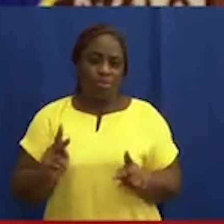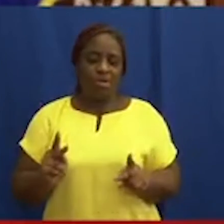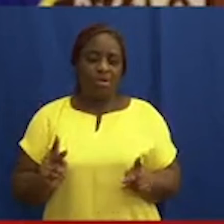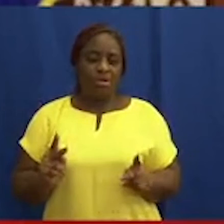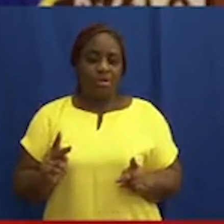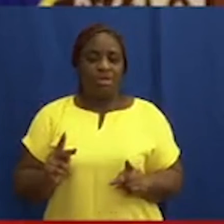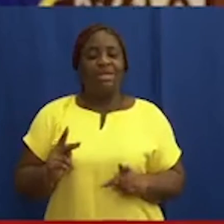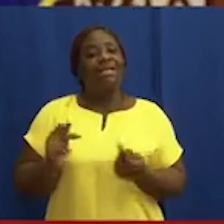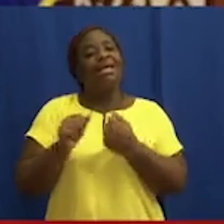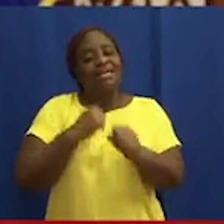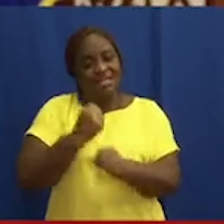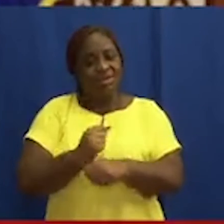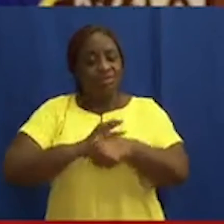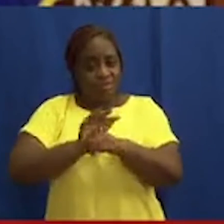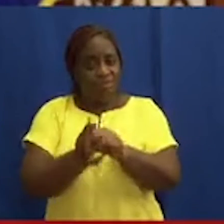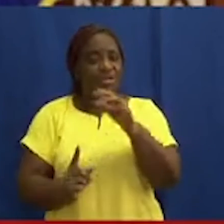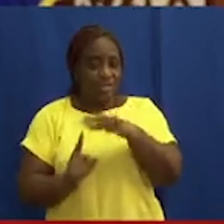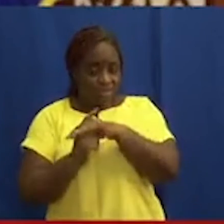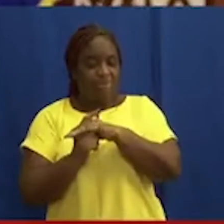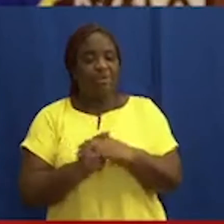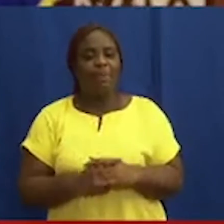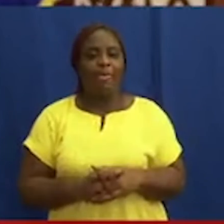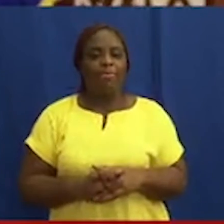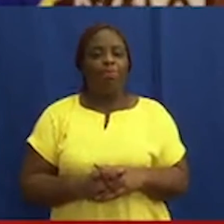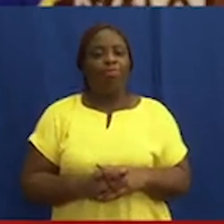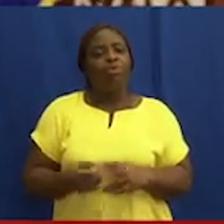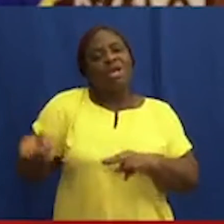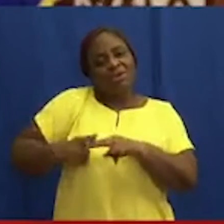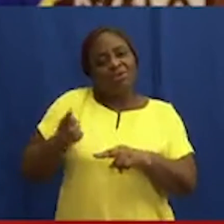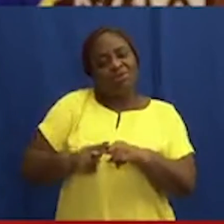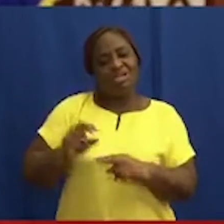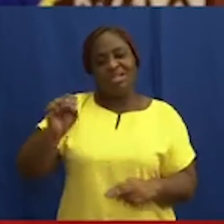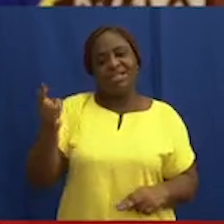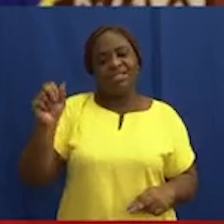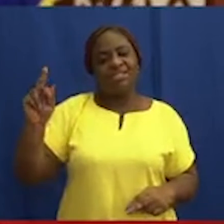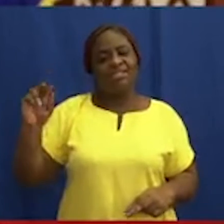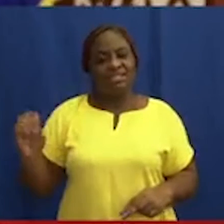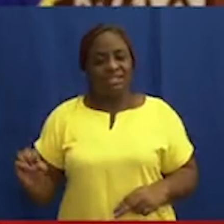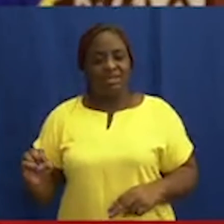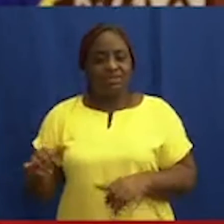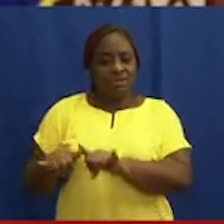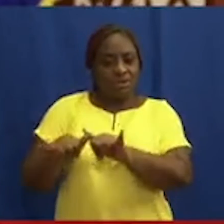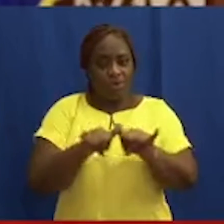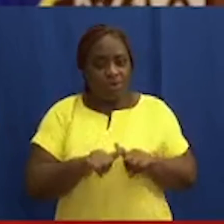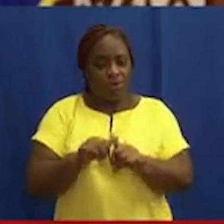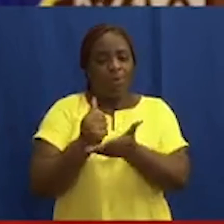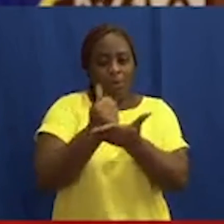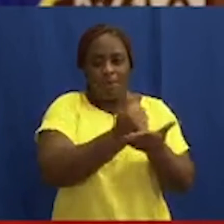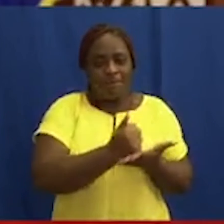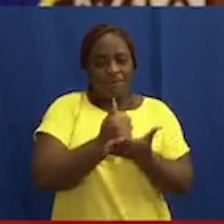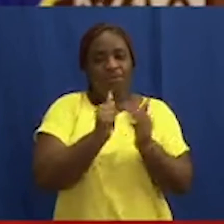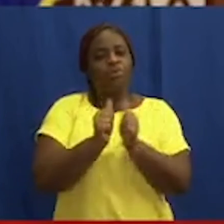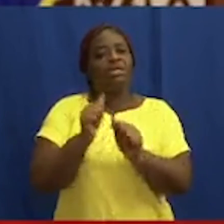kuma shi katin kasa watan Ghana card to abu ne da yake ya an ga amfanin shi matuka. Mun kuma aiwatar